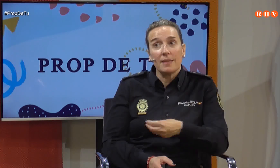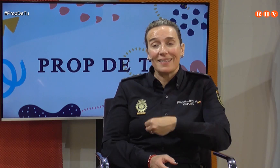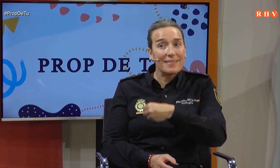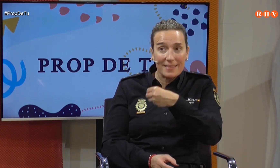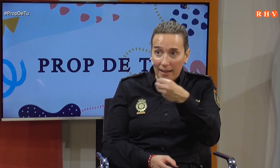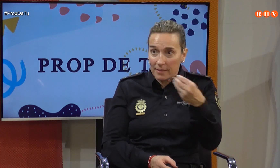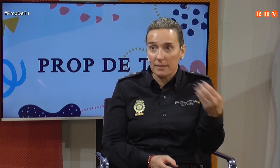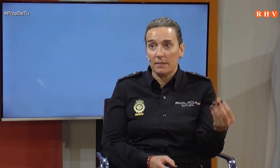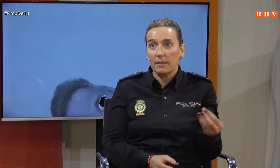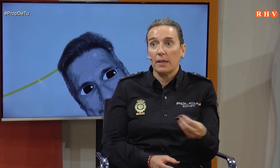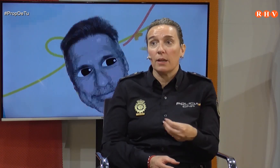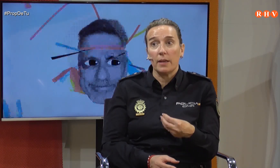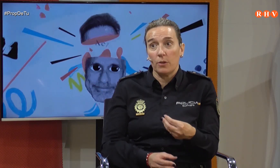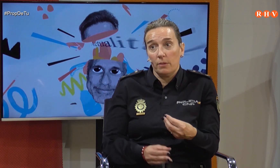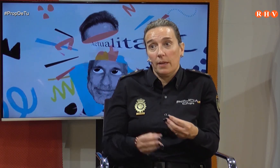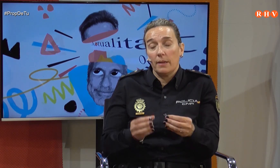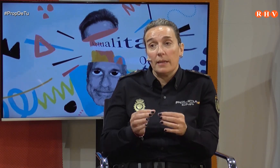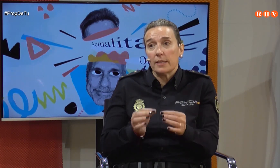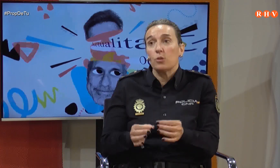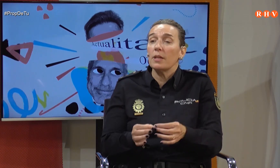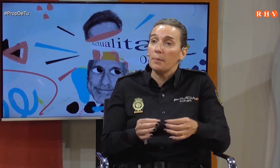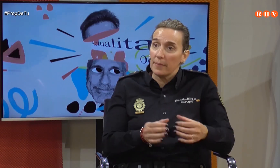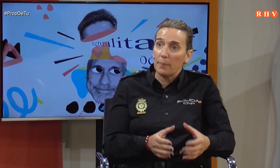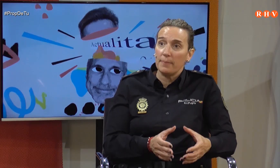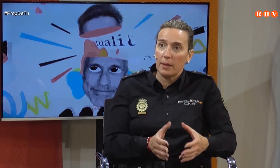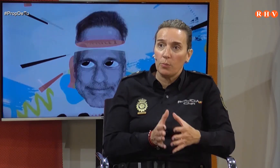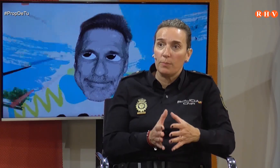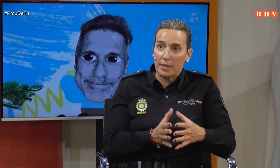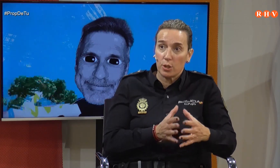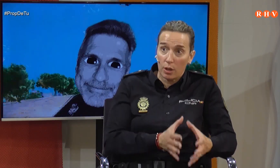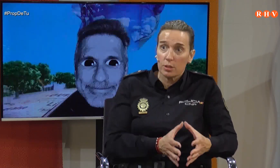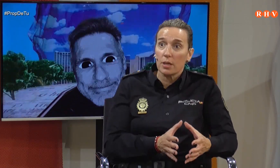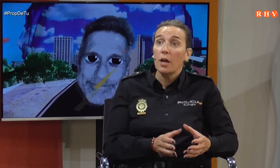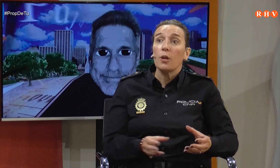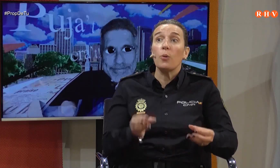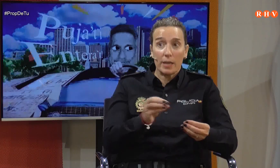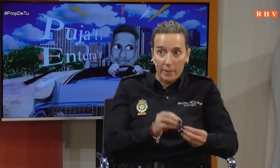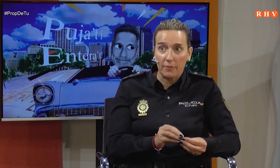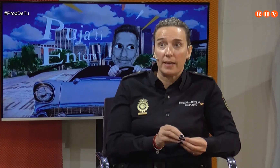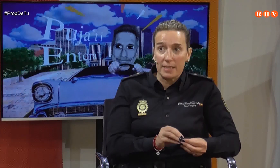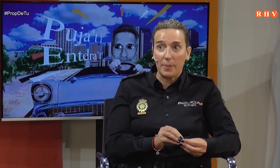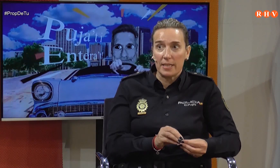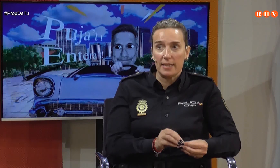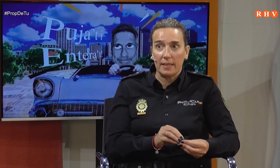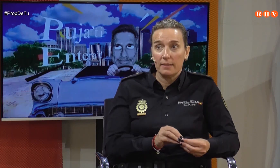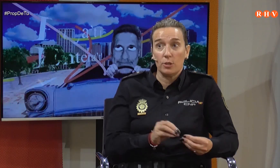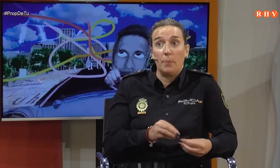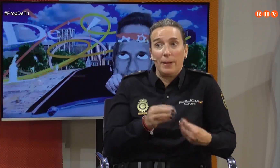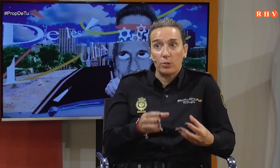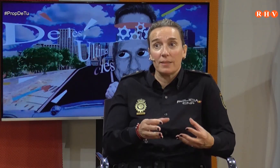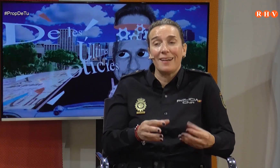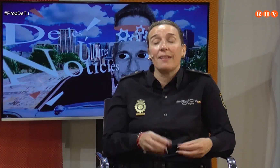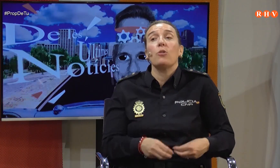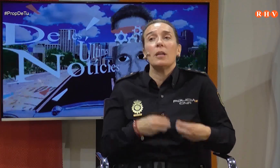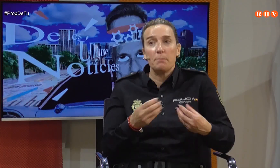arriben a tindre tant que les que són d'un baix cost no arriben a ficar aquesta presilleta. O sigui,